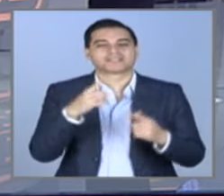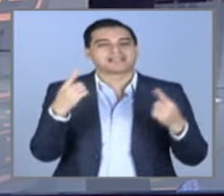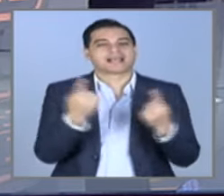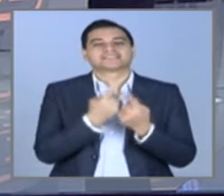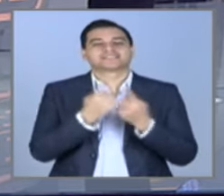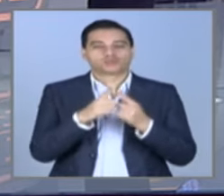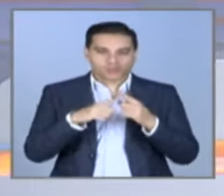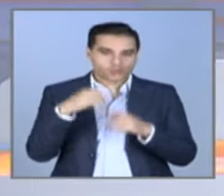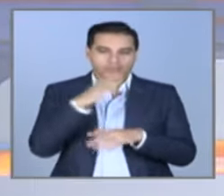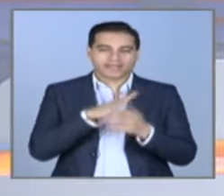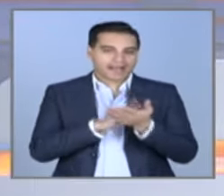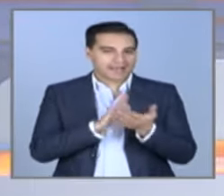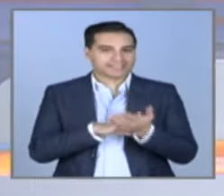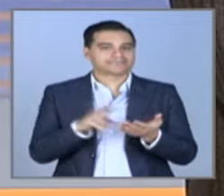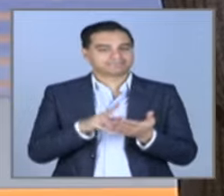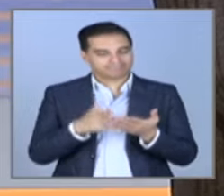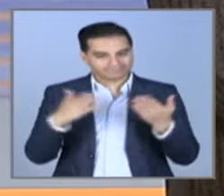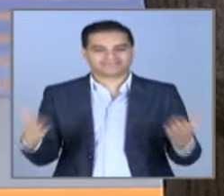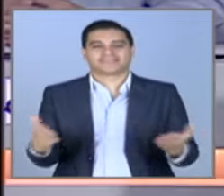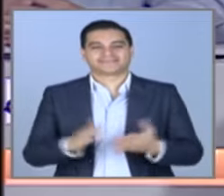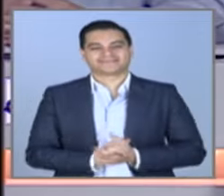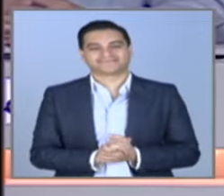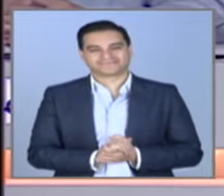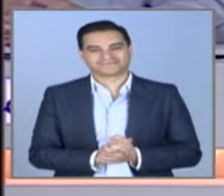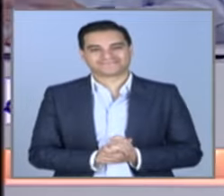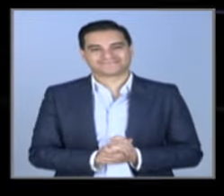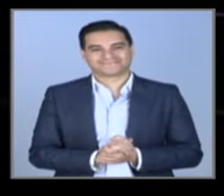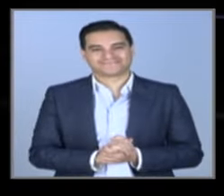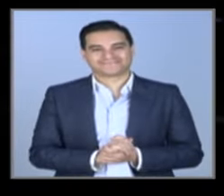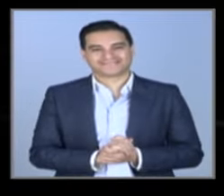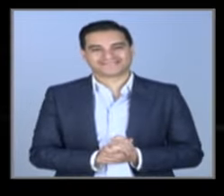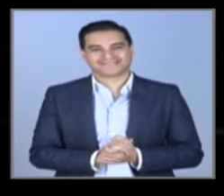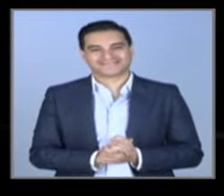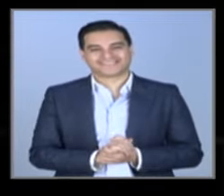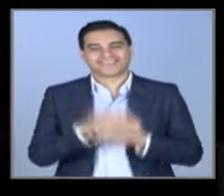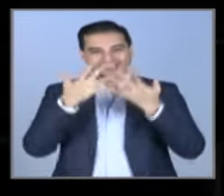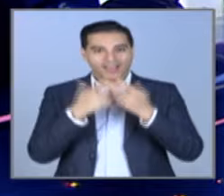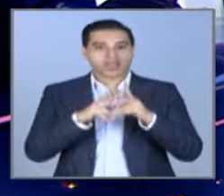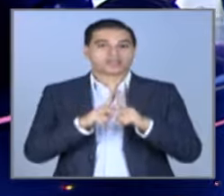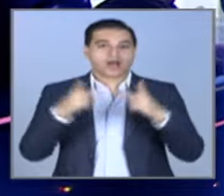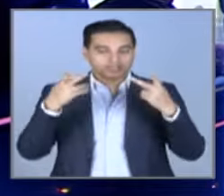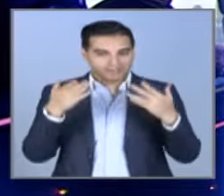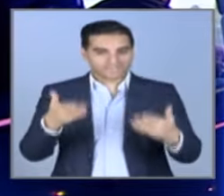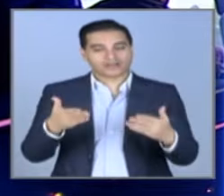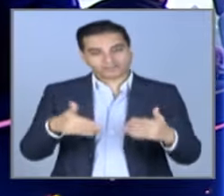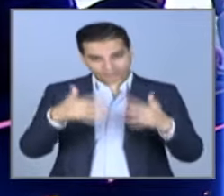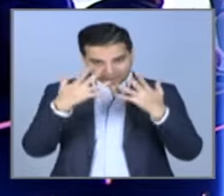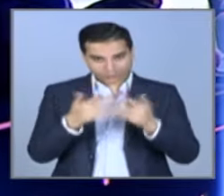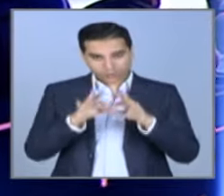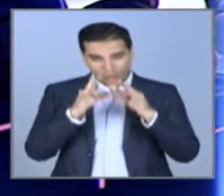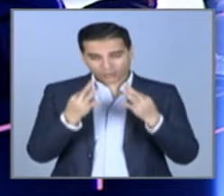تركيز. كلنا نحيي مدام آيات وشروق، شروق ومدام آيات. النتيجة اتغيرت